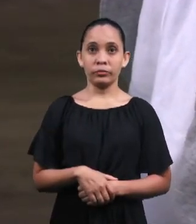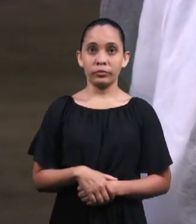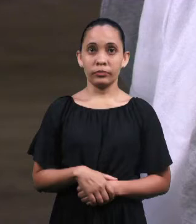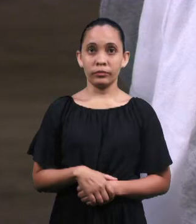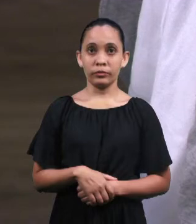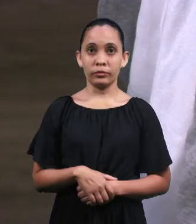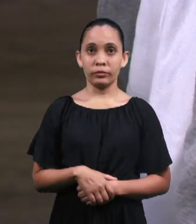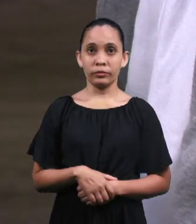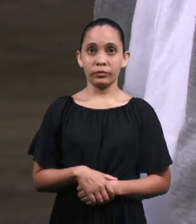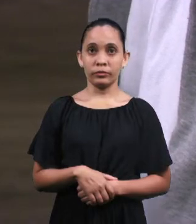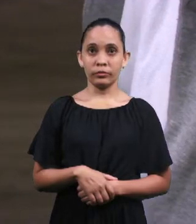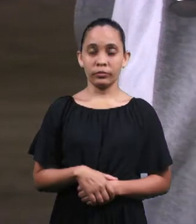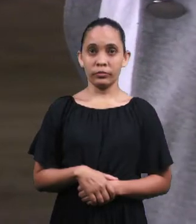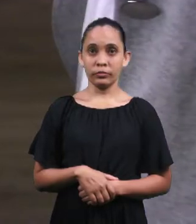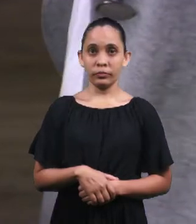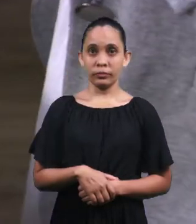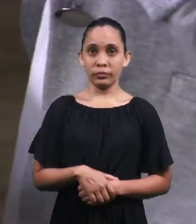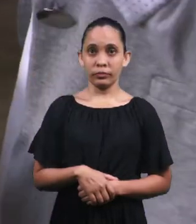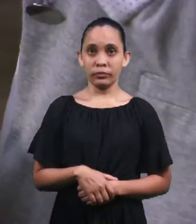on tourne discrètement.